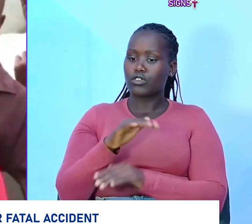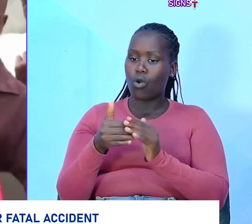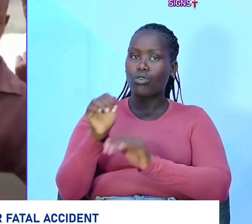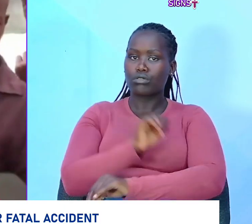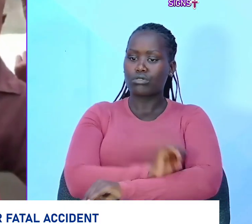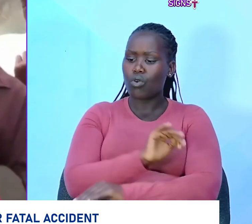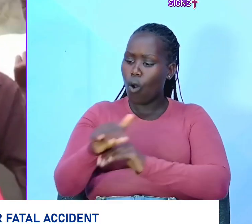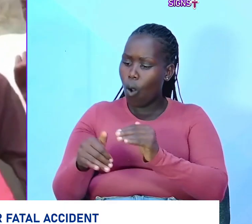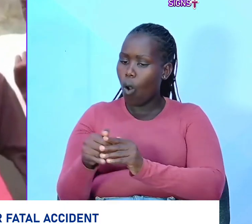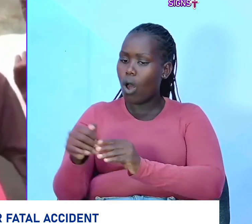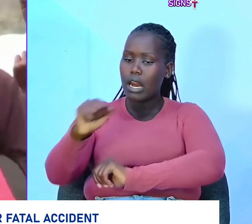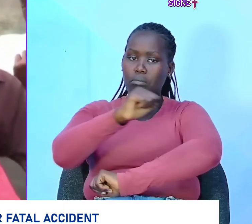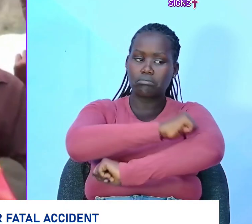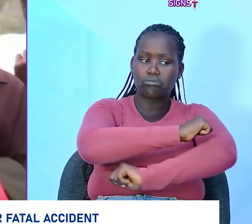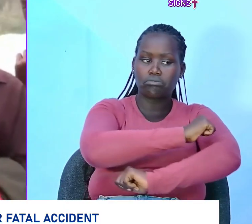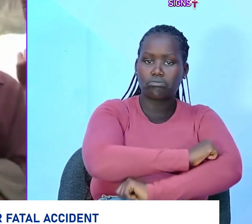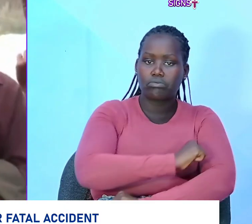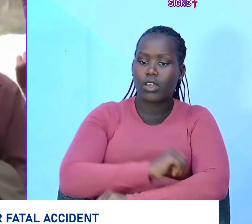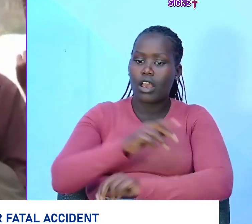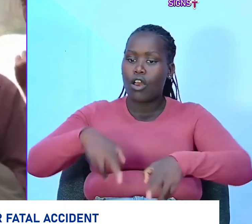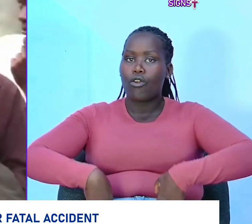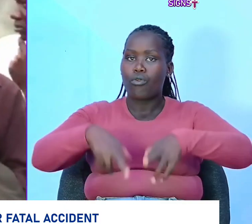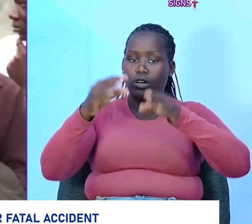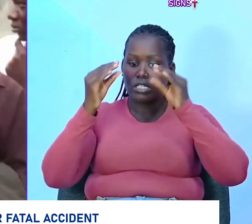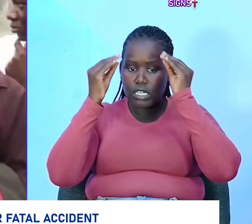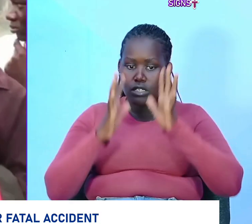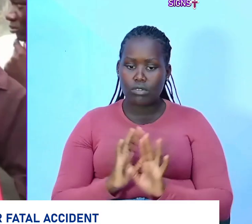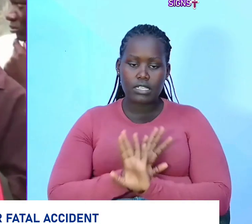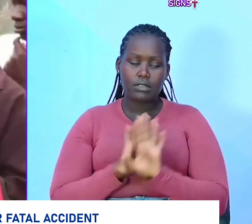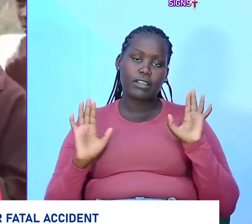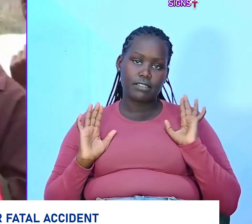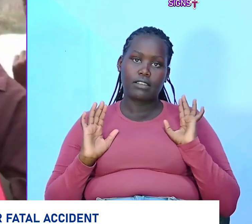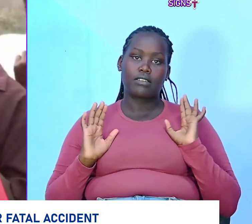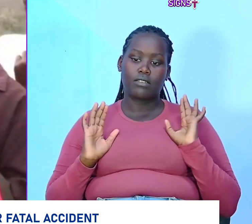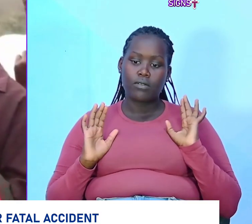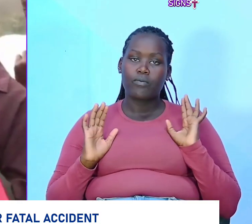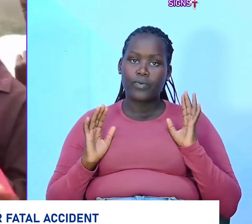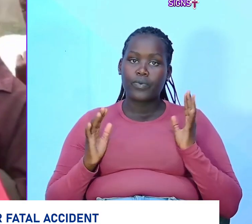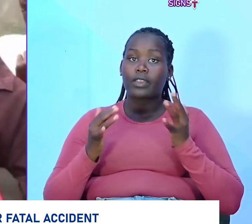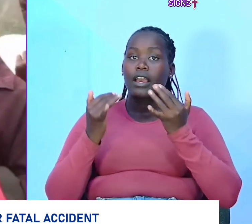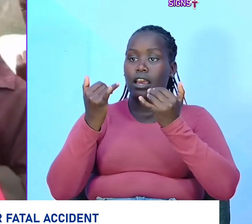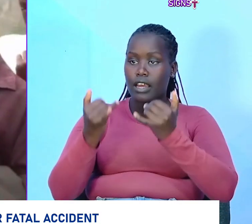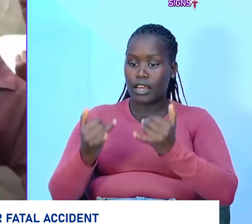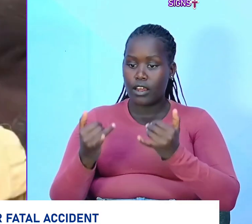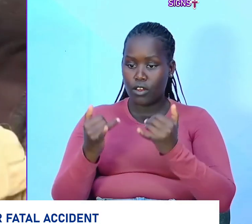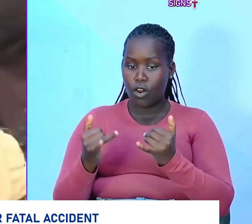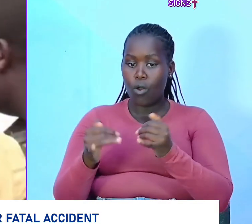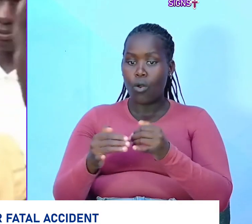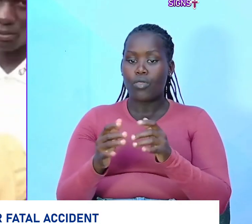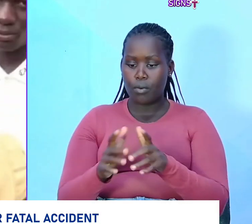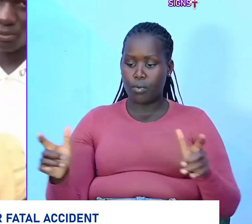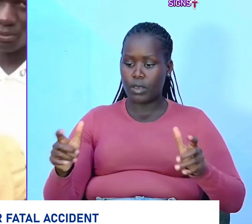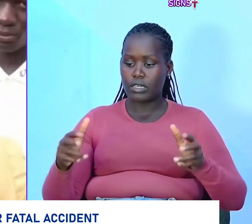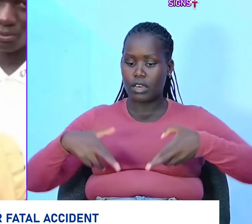mashule. Barabara hii ni wanafunzi watupu. Kwa hivyo waangalie watupanulie barabara. Contractor